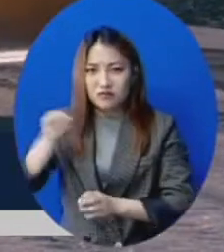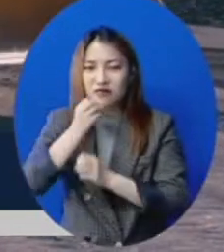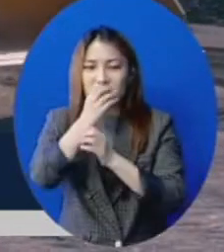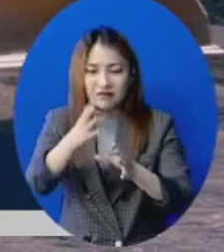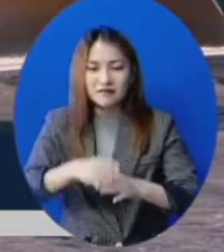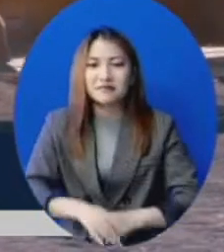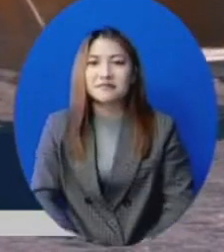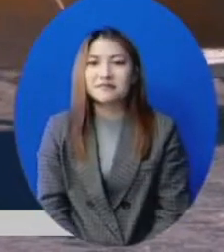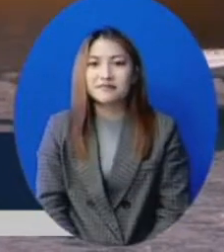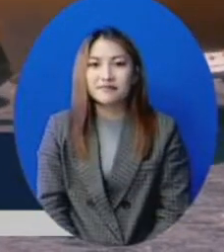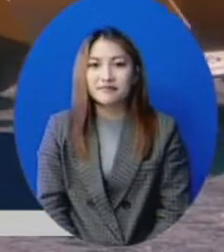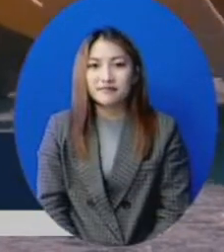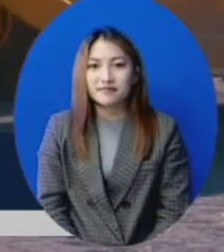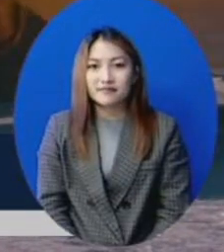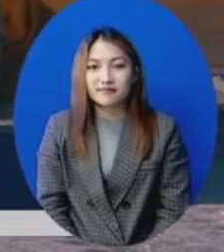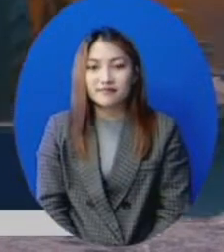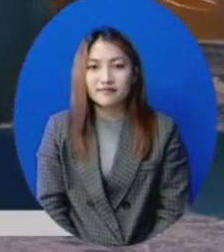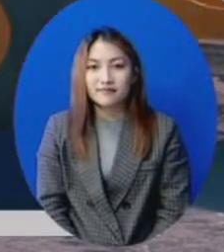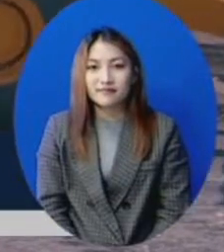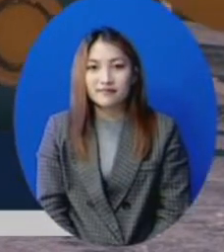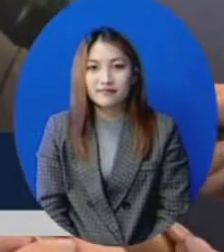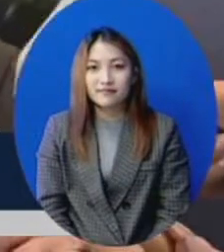оншоо тодорхойлжээ.